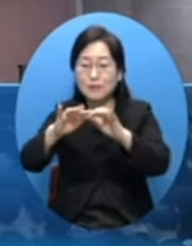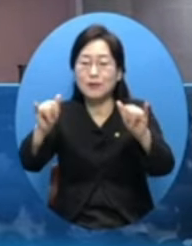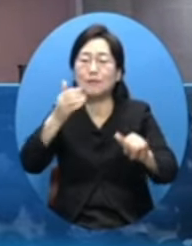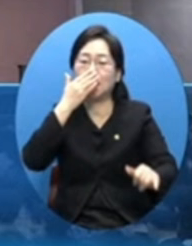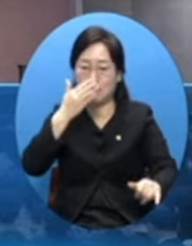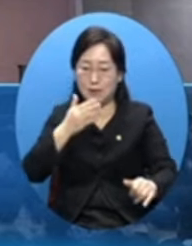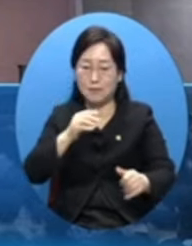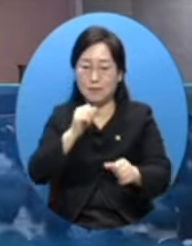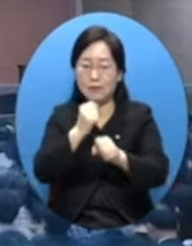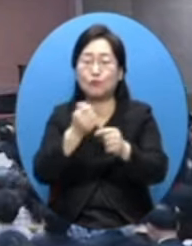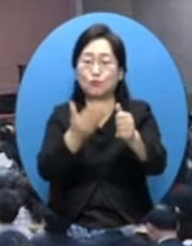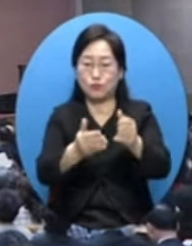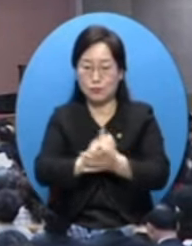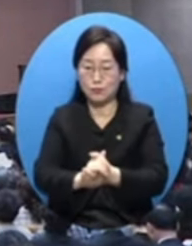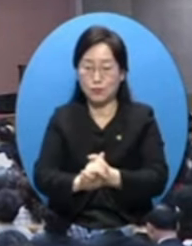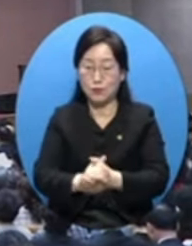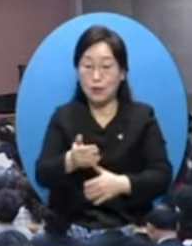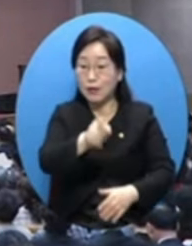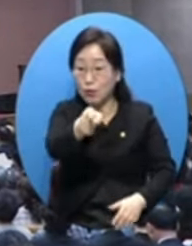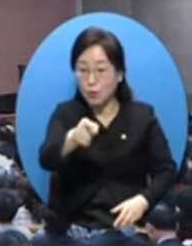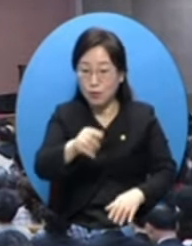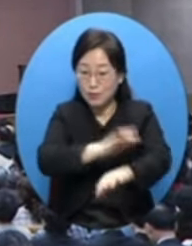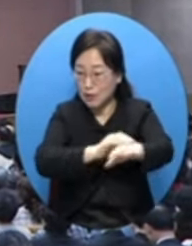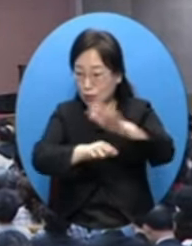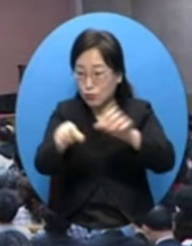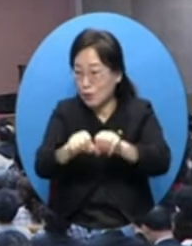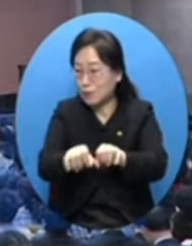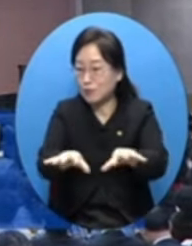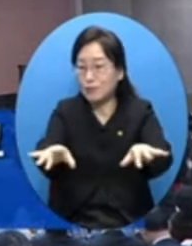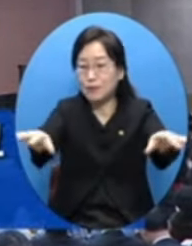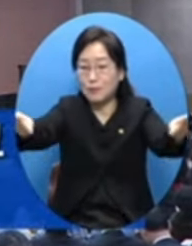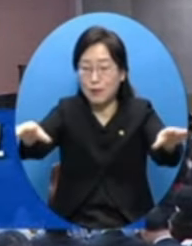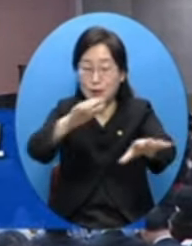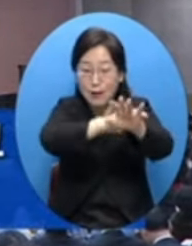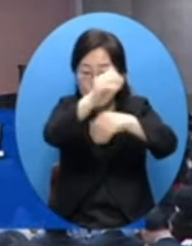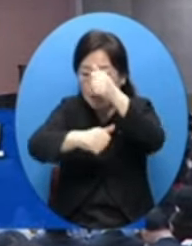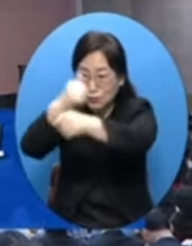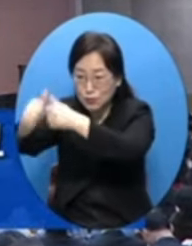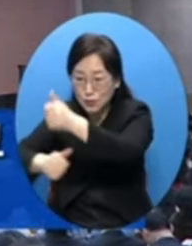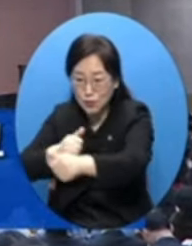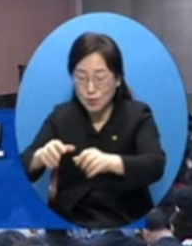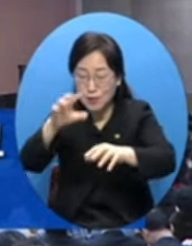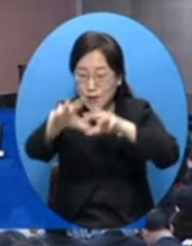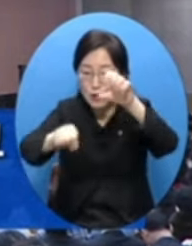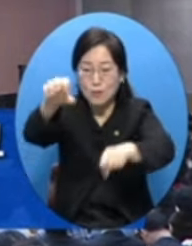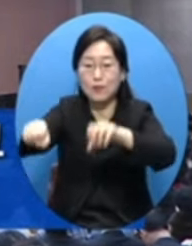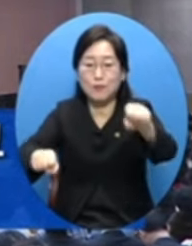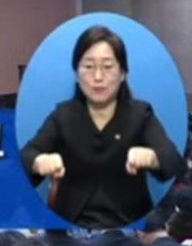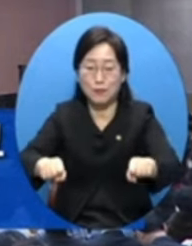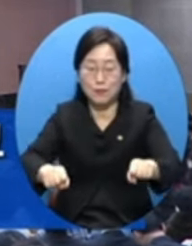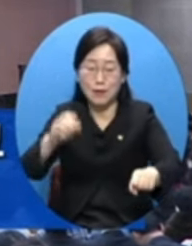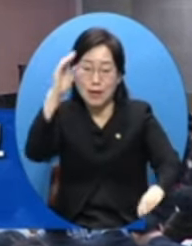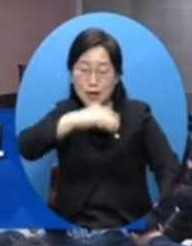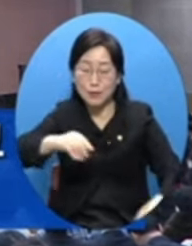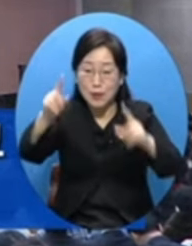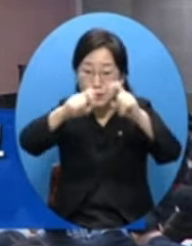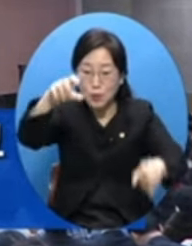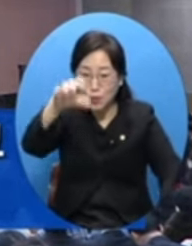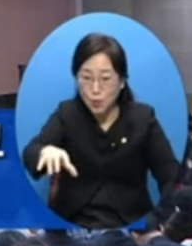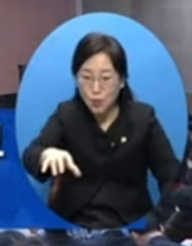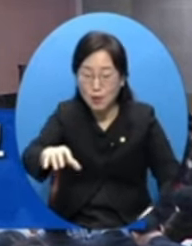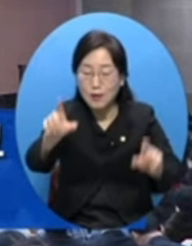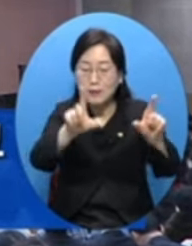것임이라 내가 좌우로 퍼져 나가며 자손들은 열방을 얻게 되고 황폐한 소음들로 사람 살 것이